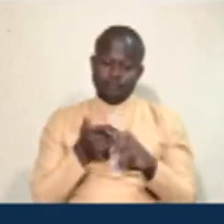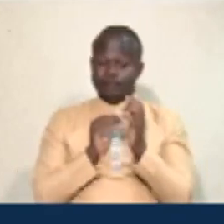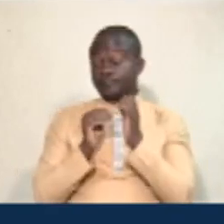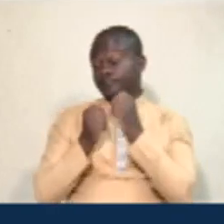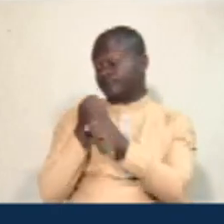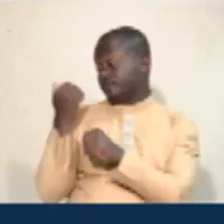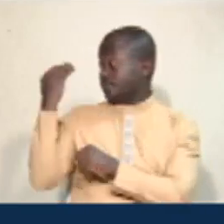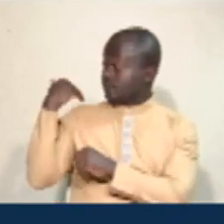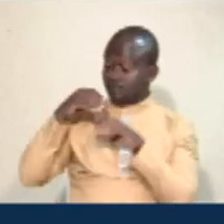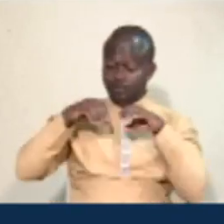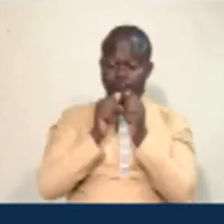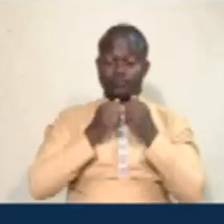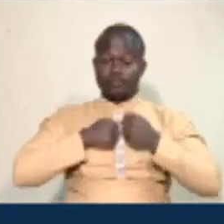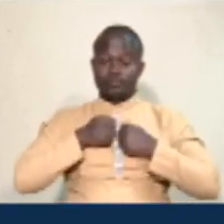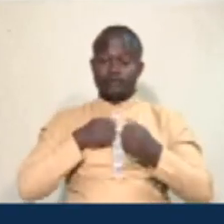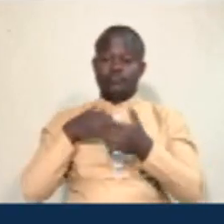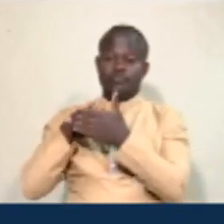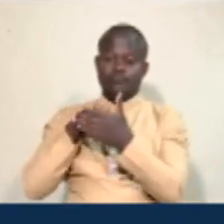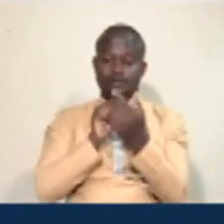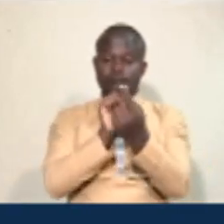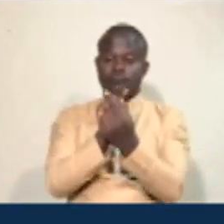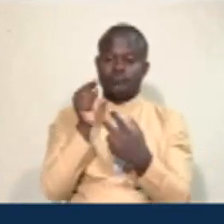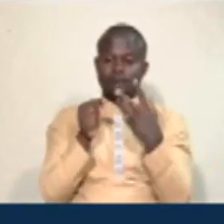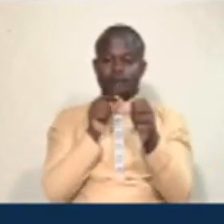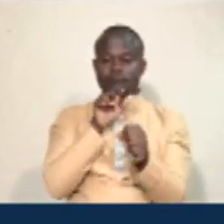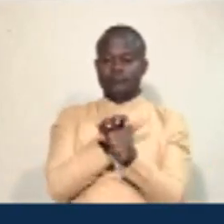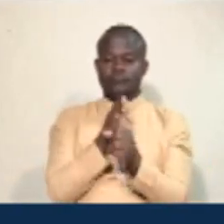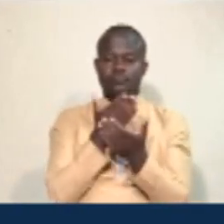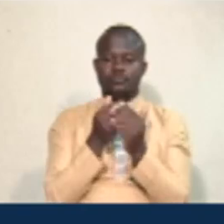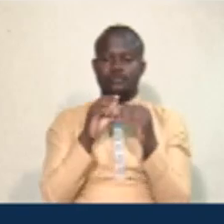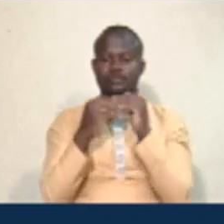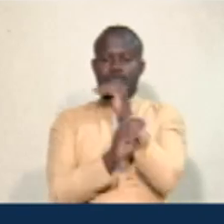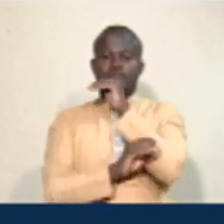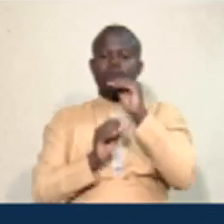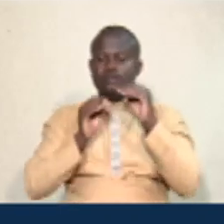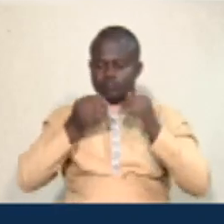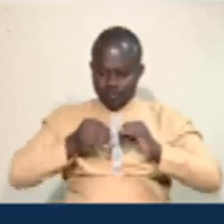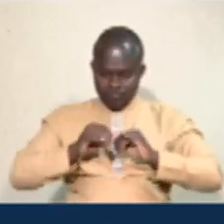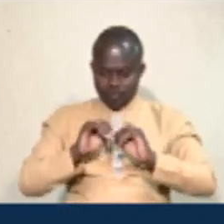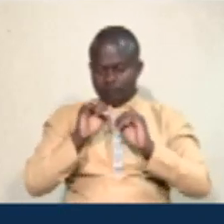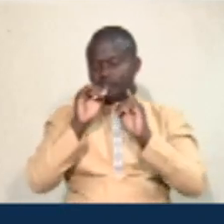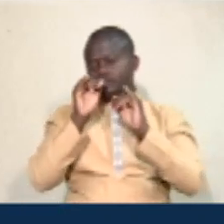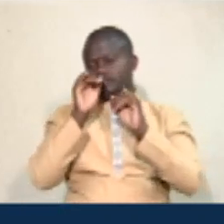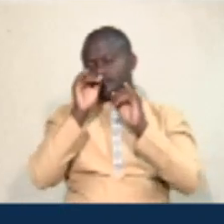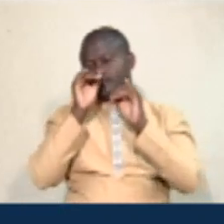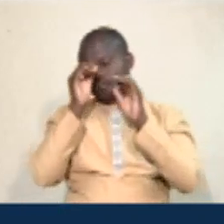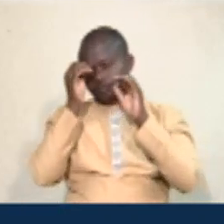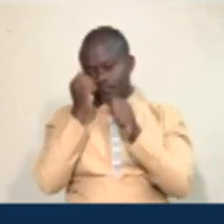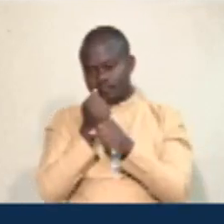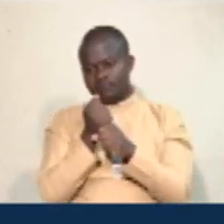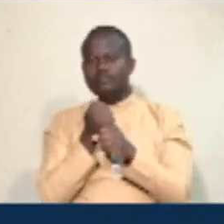myaka yashize Kongo n'u Rwanda twagiye duhurira kuri byinshi. Turasaba abakuru b'ibihugu gushyira mu gaciro ibyifuzo by'abakora ubucuruzi